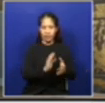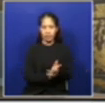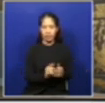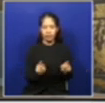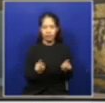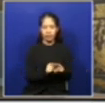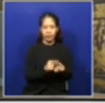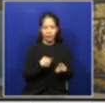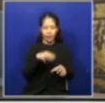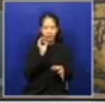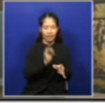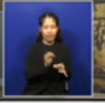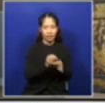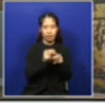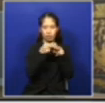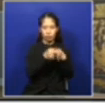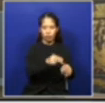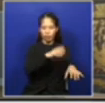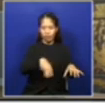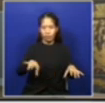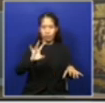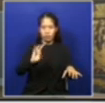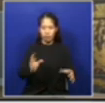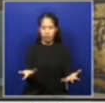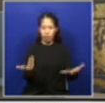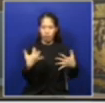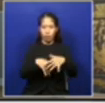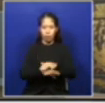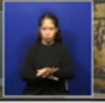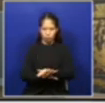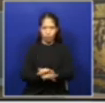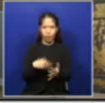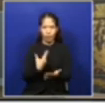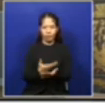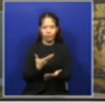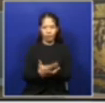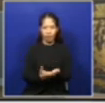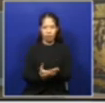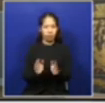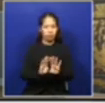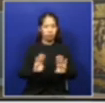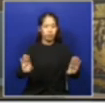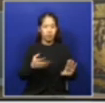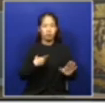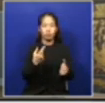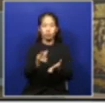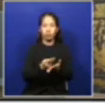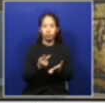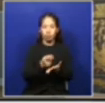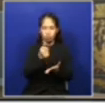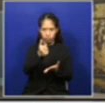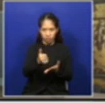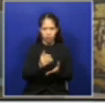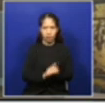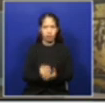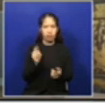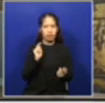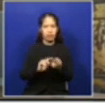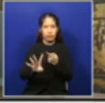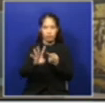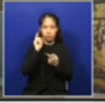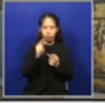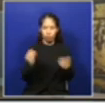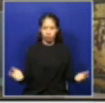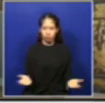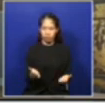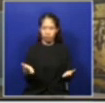จของรัฐร่วมปล่อยสินเชื่อครั้งนี้ตามกลไกของธนาคารของรัฐทั้ง7แห่งเช่นกันและอันที่4ครับต้องสนับสนุนภ